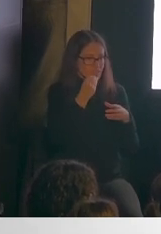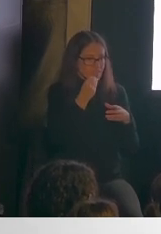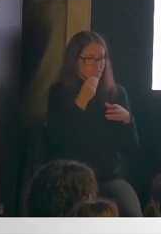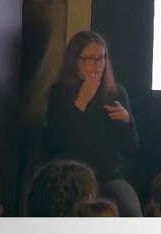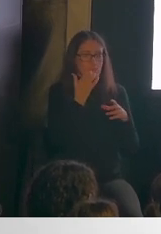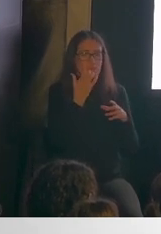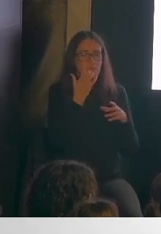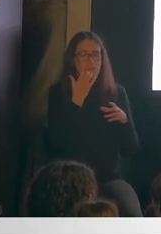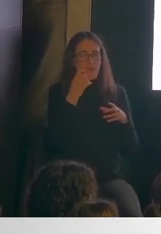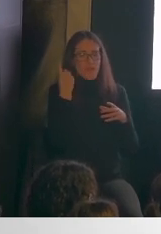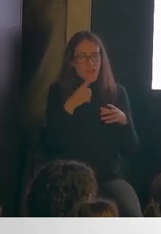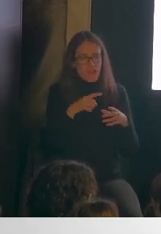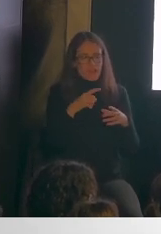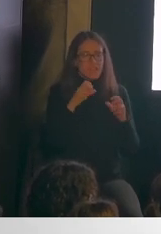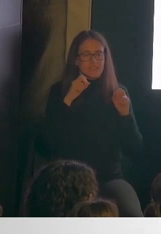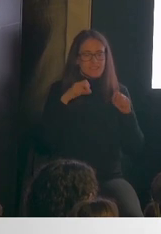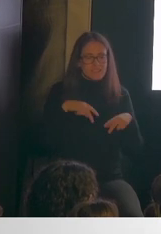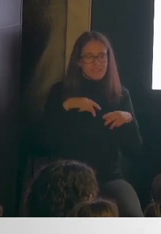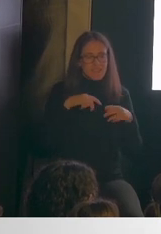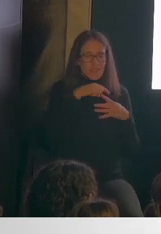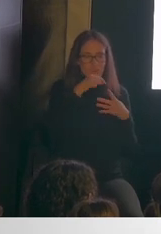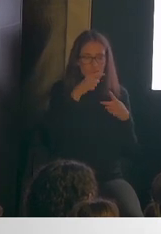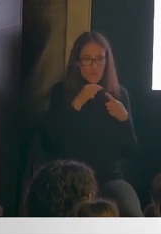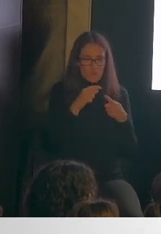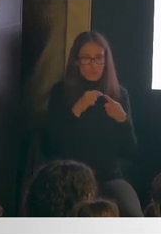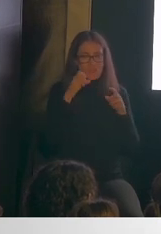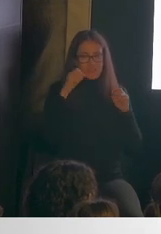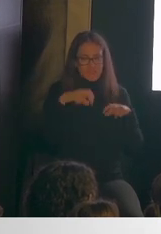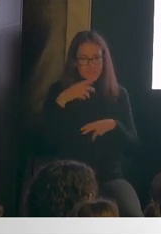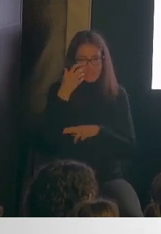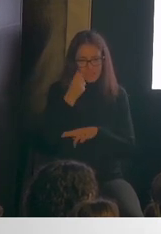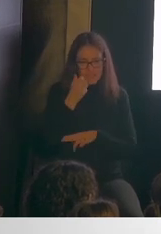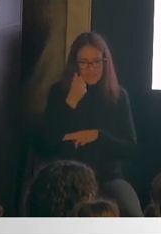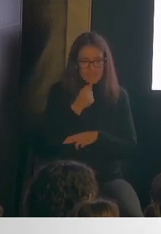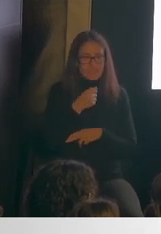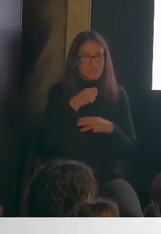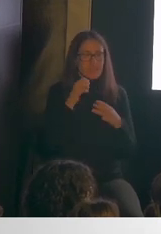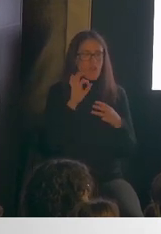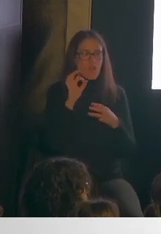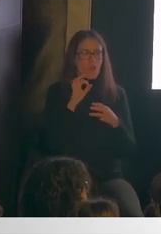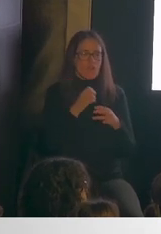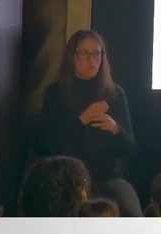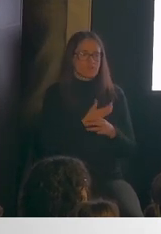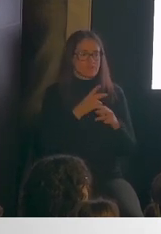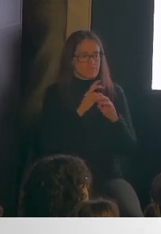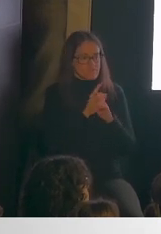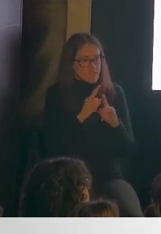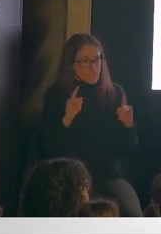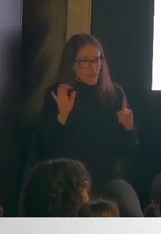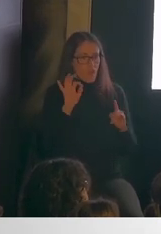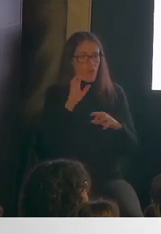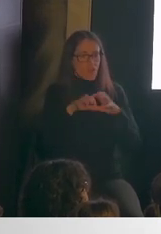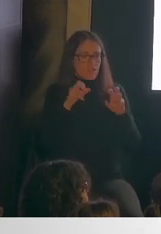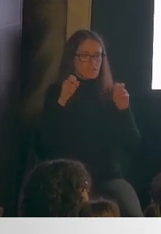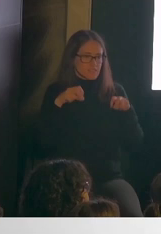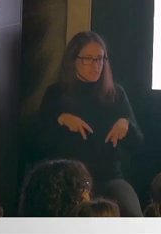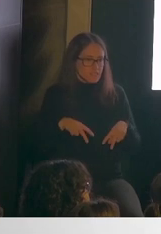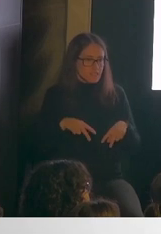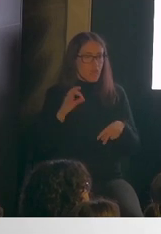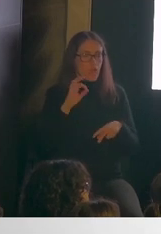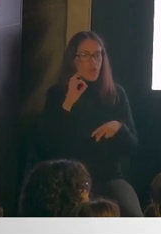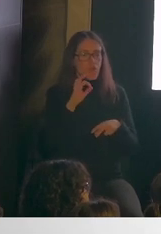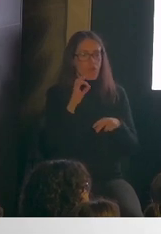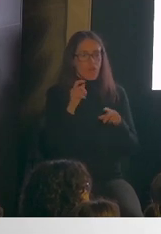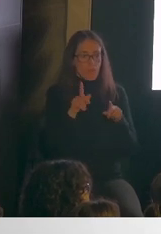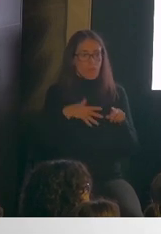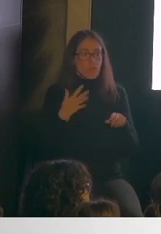celíacs o intolerants al gluten, al làctic, que potser són vegetarians o directament són vegans o tenen al·lèrgia a la proteïna